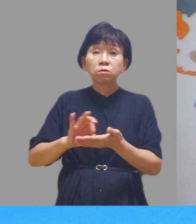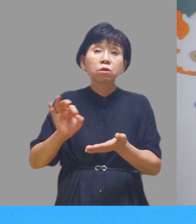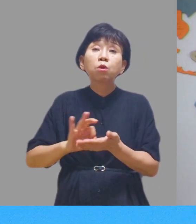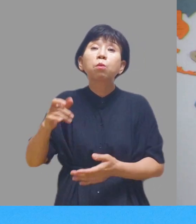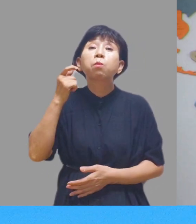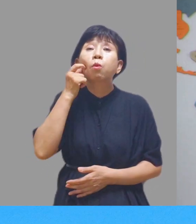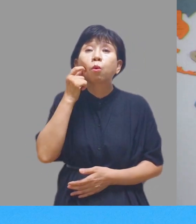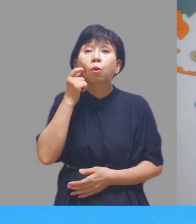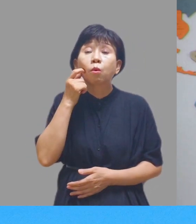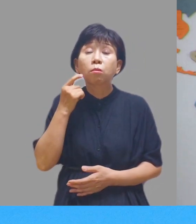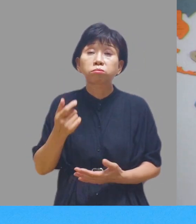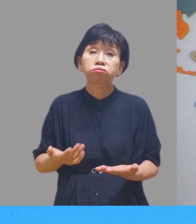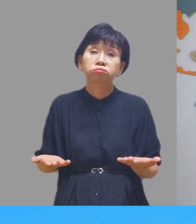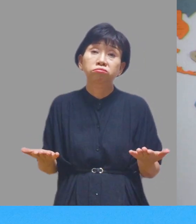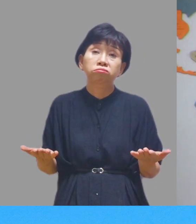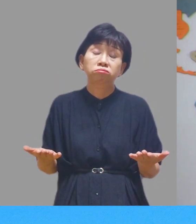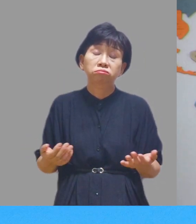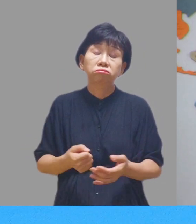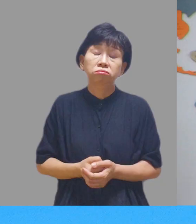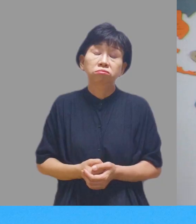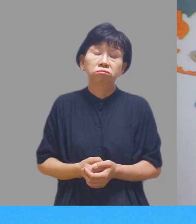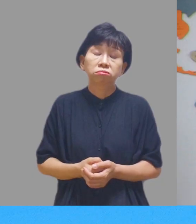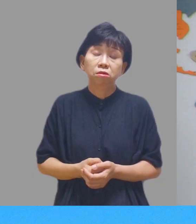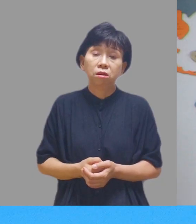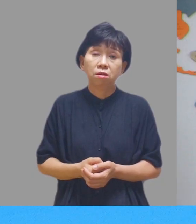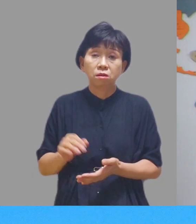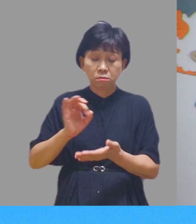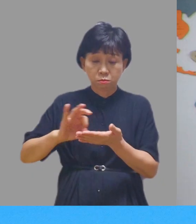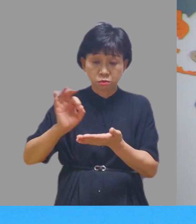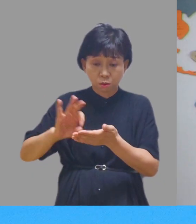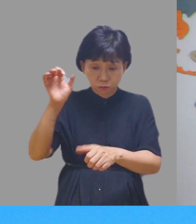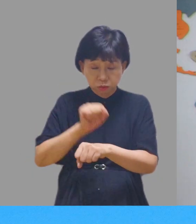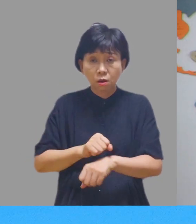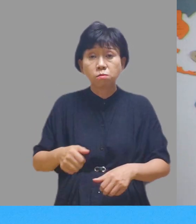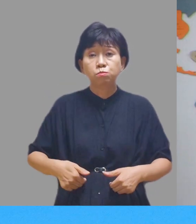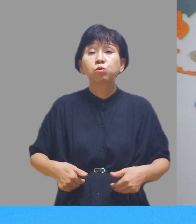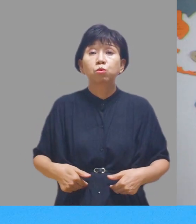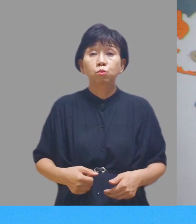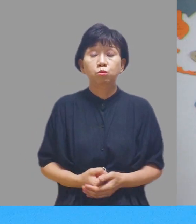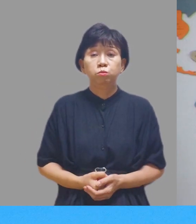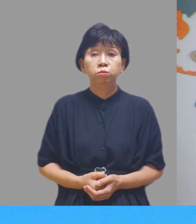오히려 자기가 다치는 거죠. 여러분, 무기를 잘못 다루는 거잖아요.